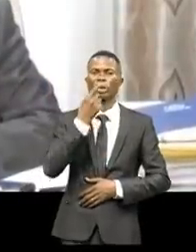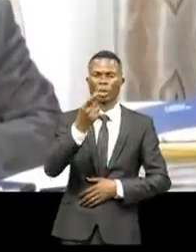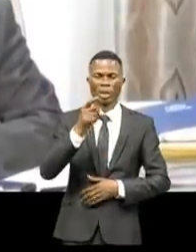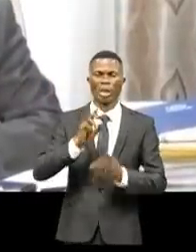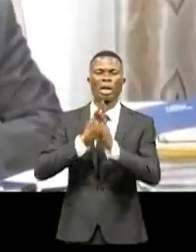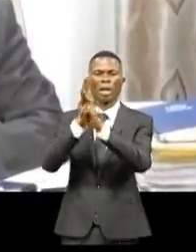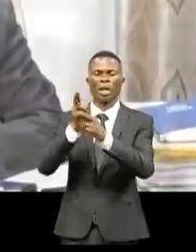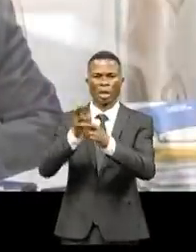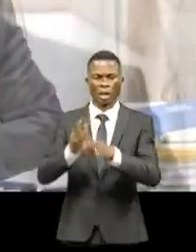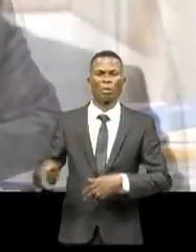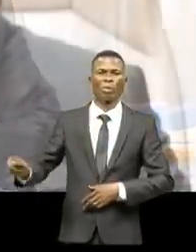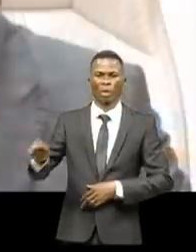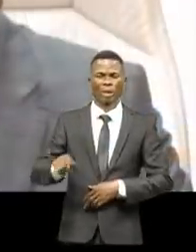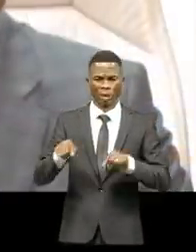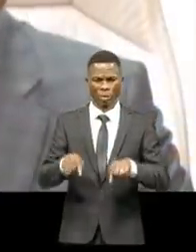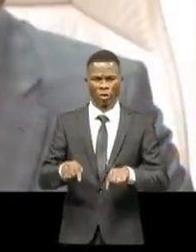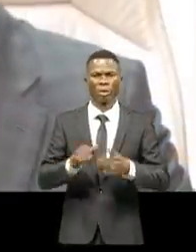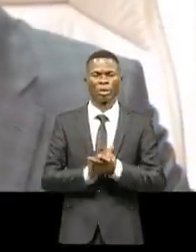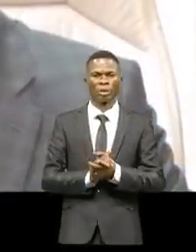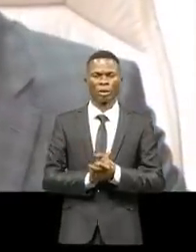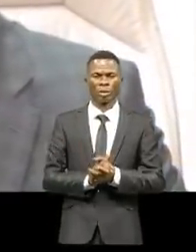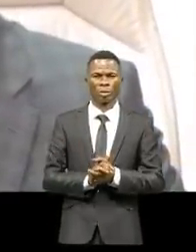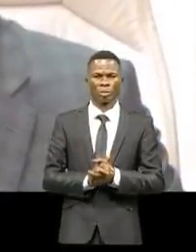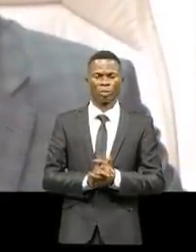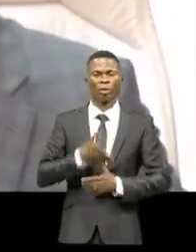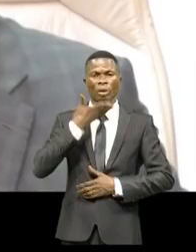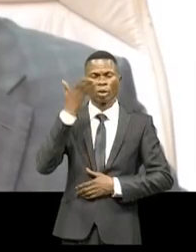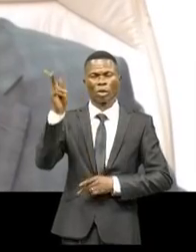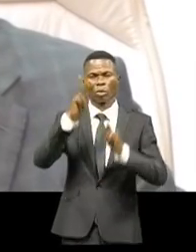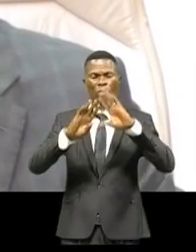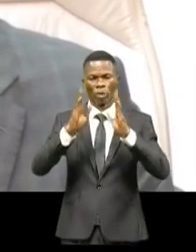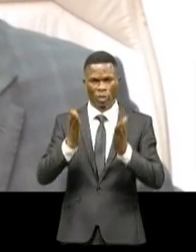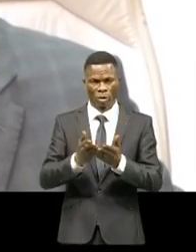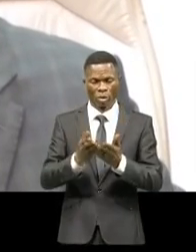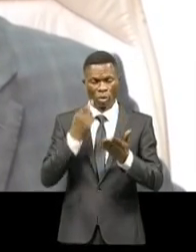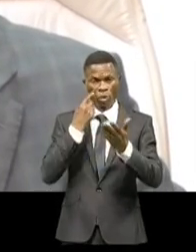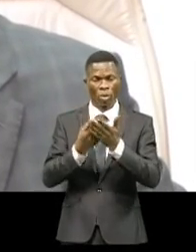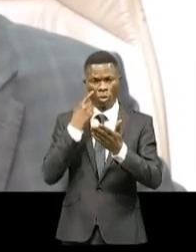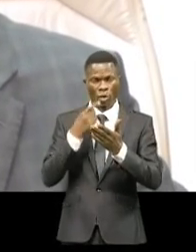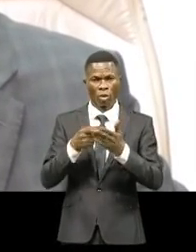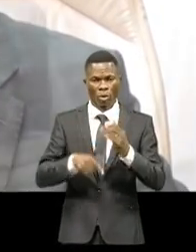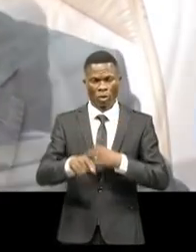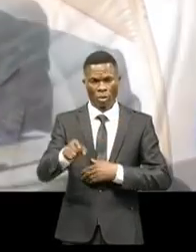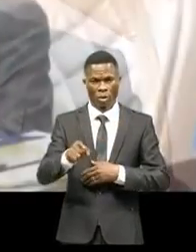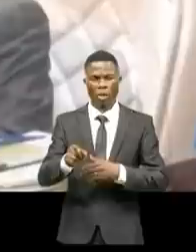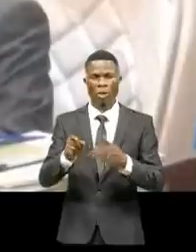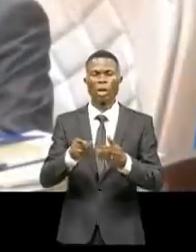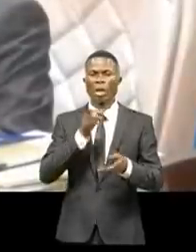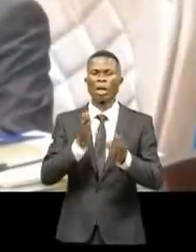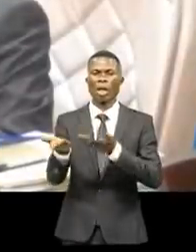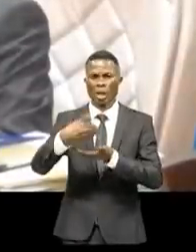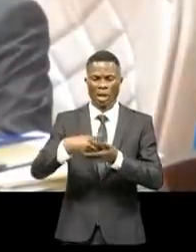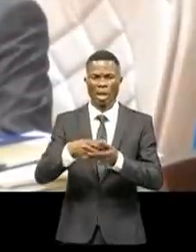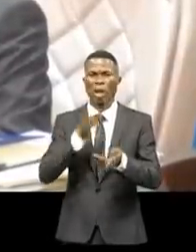l'état du territoire national. L'état d'esprit de la population a été marqué ces derniers jours par la rentrée parlementaire dans